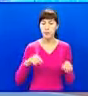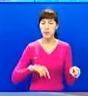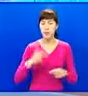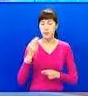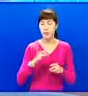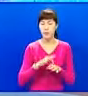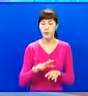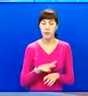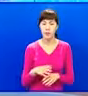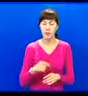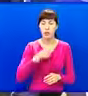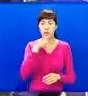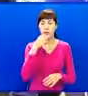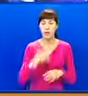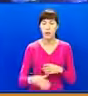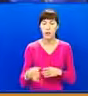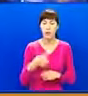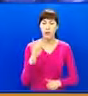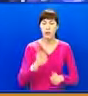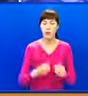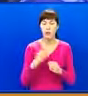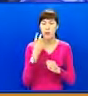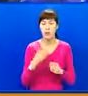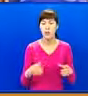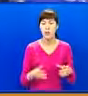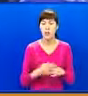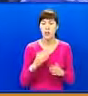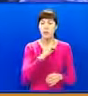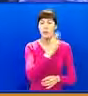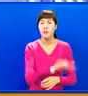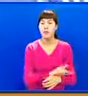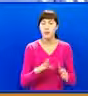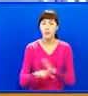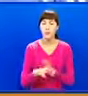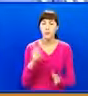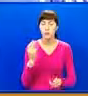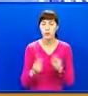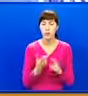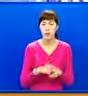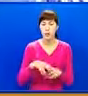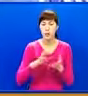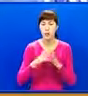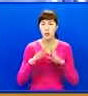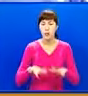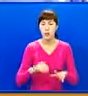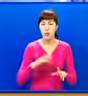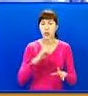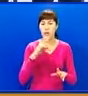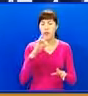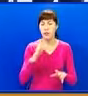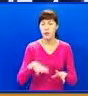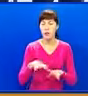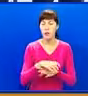турнир ұйымдастырылды. Ересектер арасындағы аудандық жарыста 12 команда өзара бақ сынасты. Ойыншылар сол елді мекендегі Асанбай Асқаров